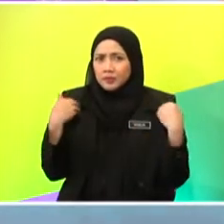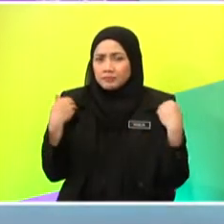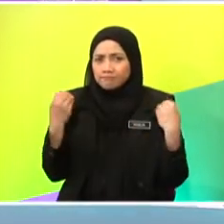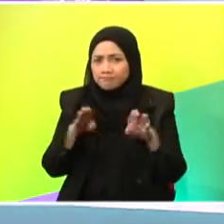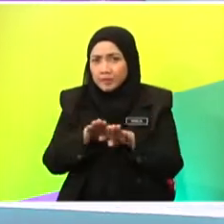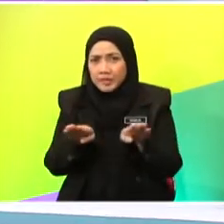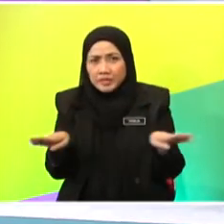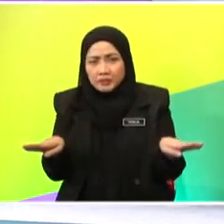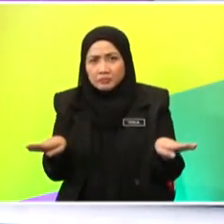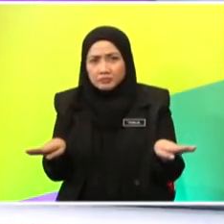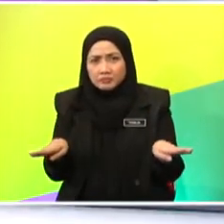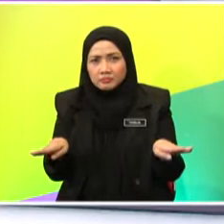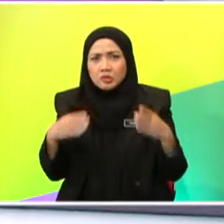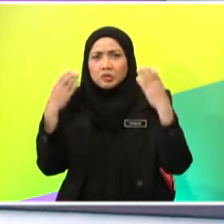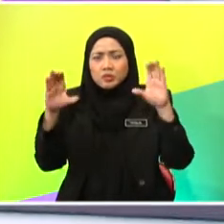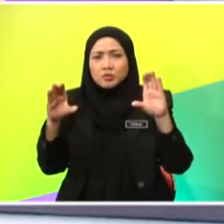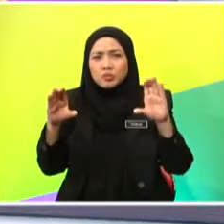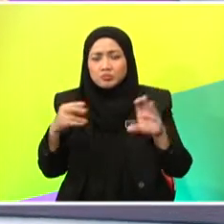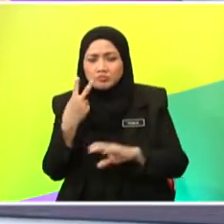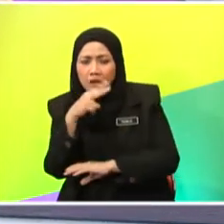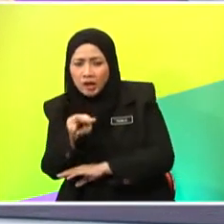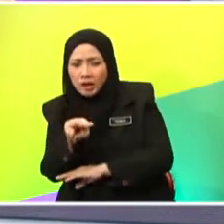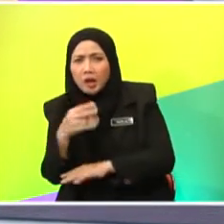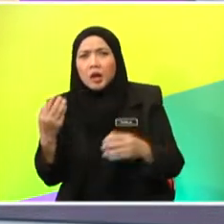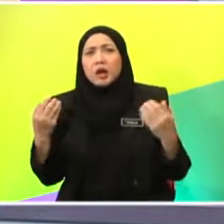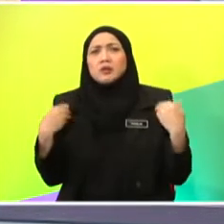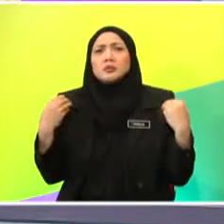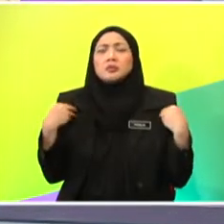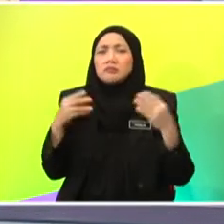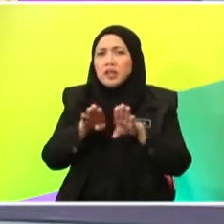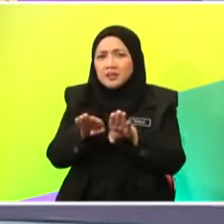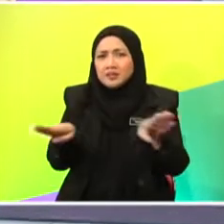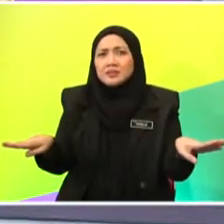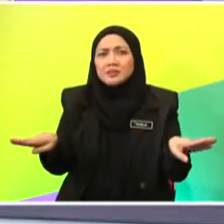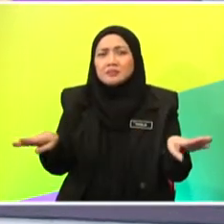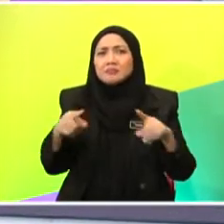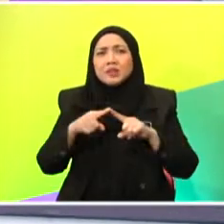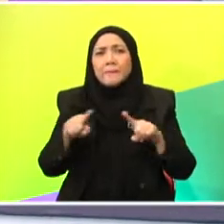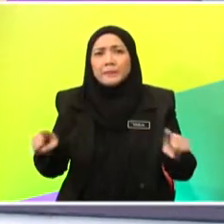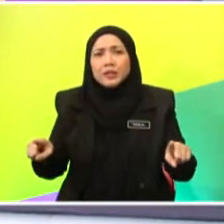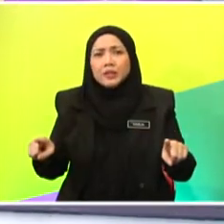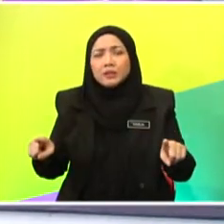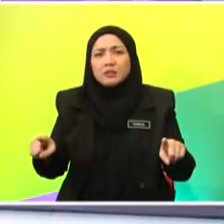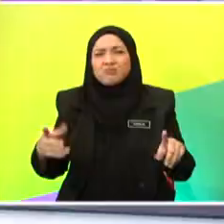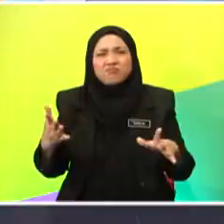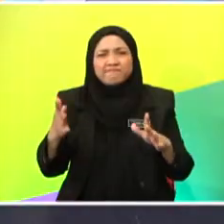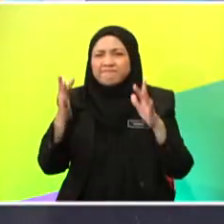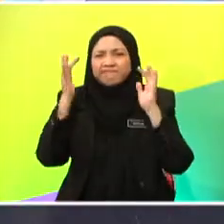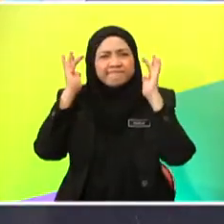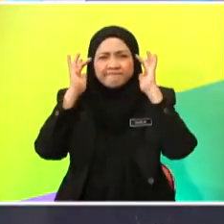go-jek tengok objek depan saya nih ada perbedaannya ceguk tapi saya tak pastilah Apa